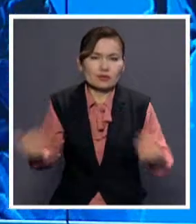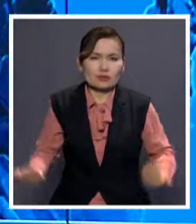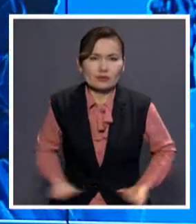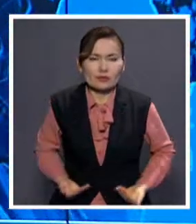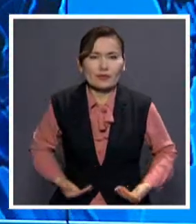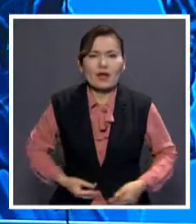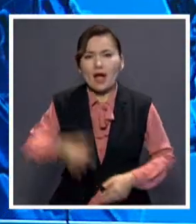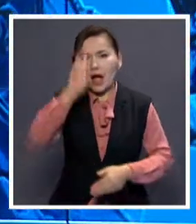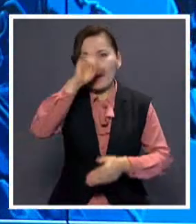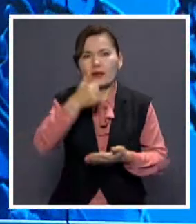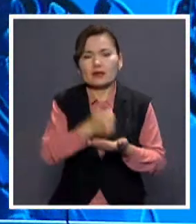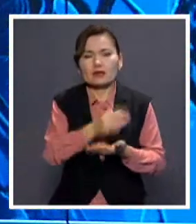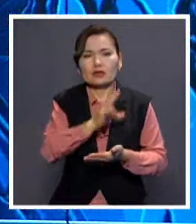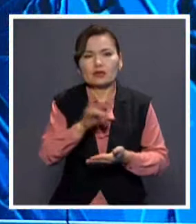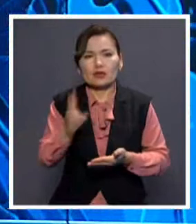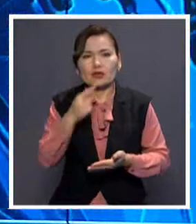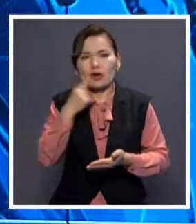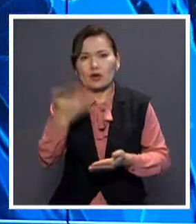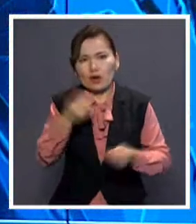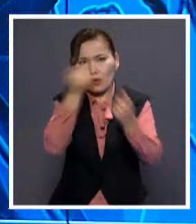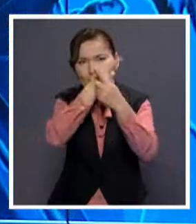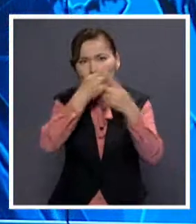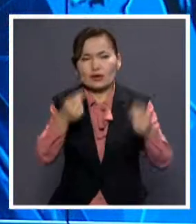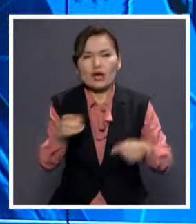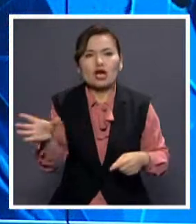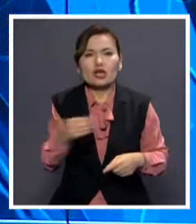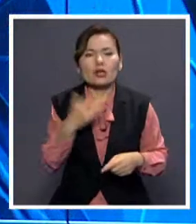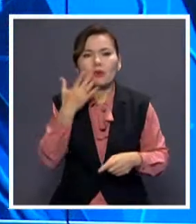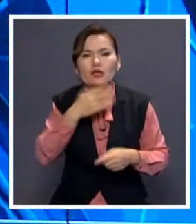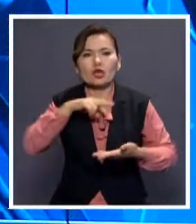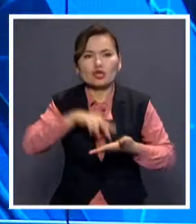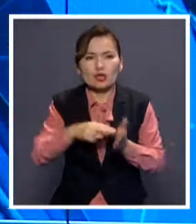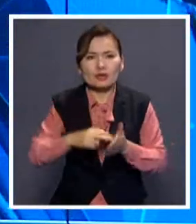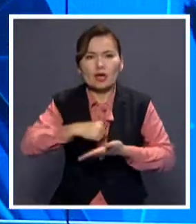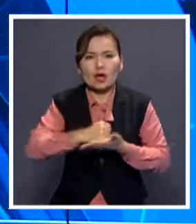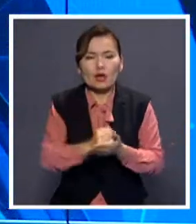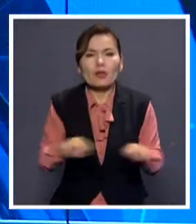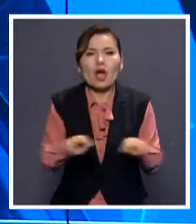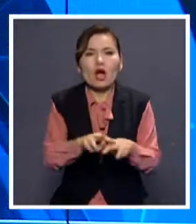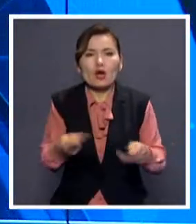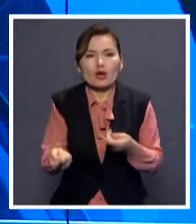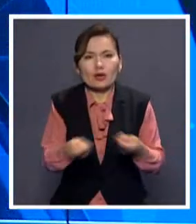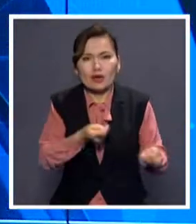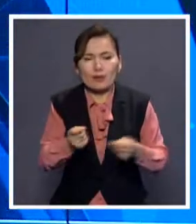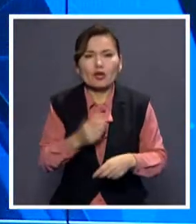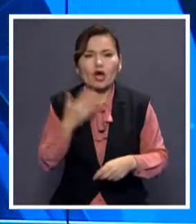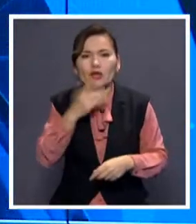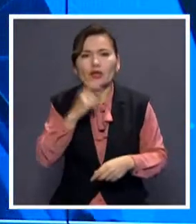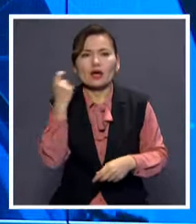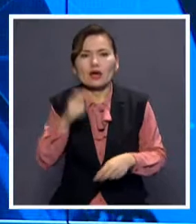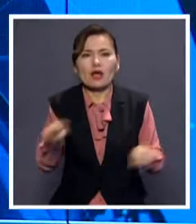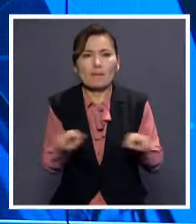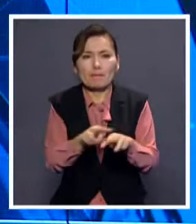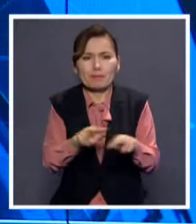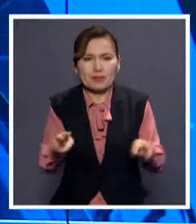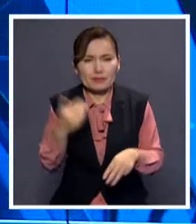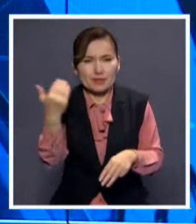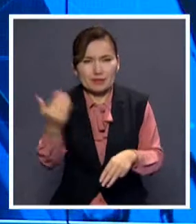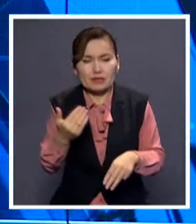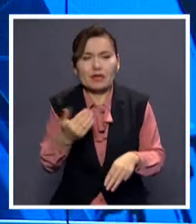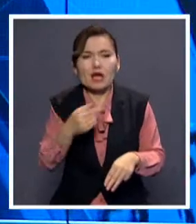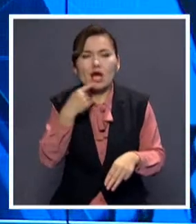Президент жолдауын жүзеге асыруға арналған жалпы ұлттық жоспар қабылданды. Жоба мен үкімет отырысында ұлттық экономика министрі Тимур Сүлейменов